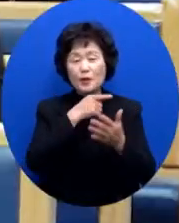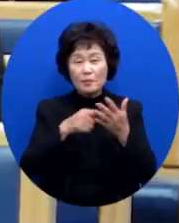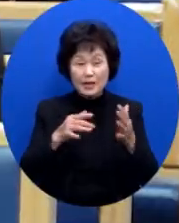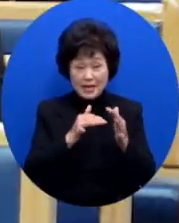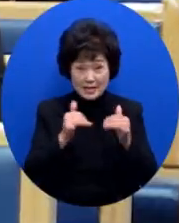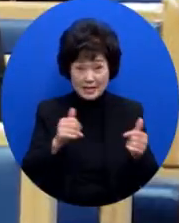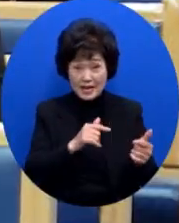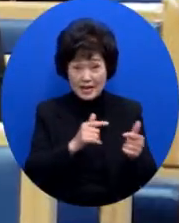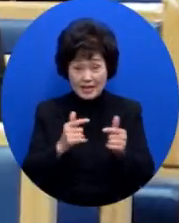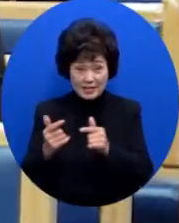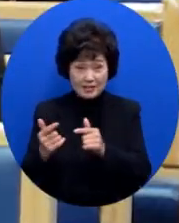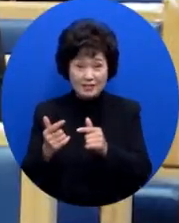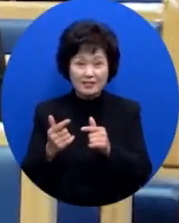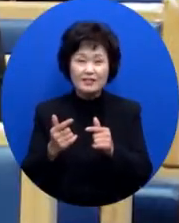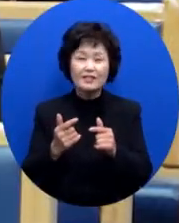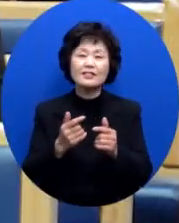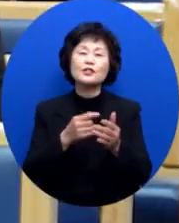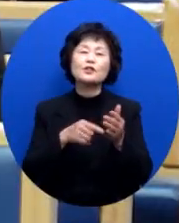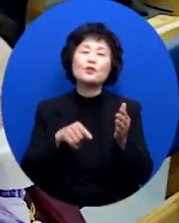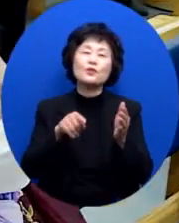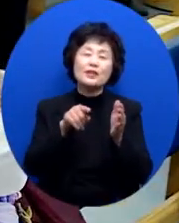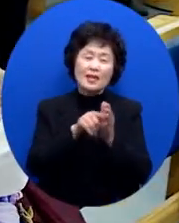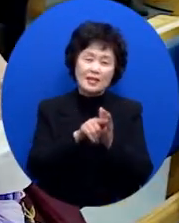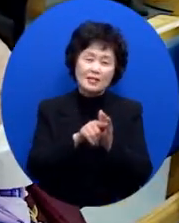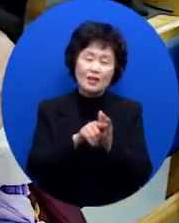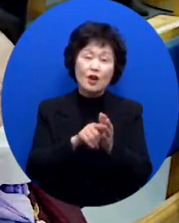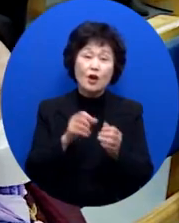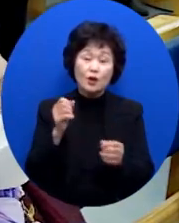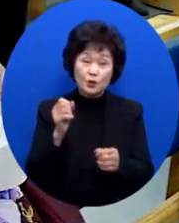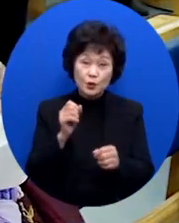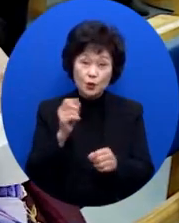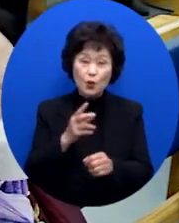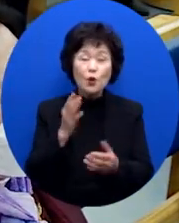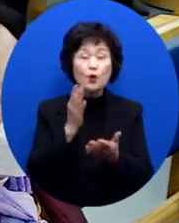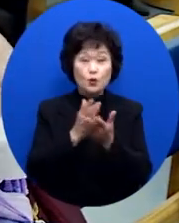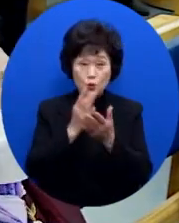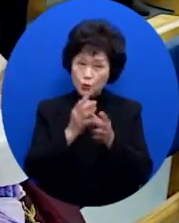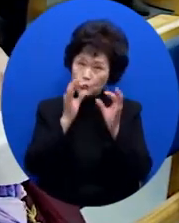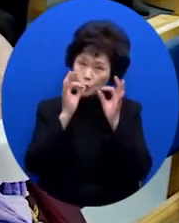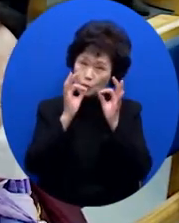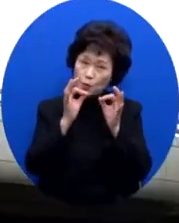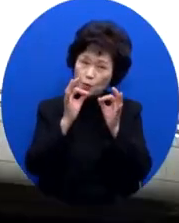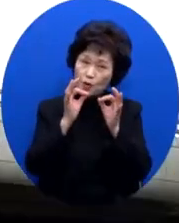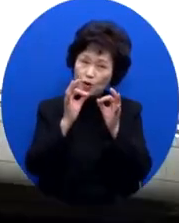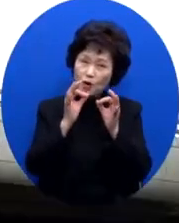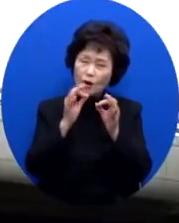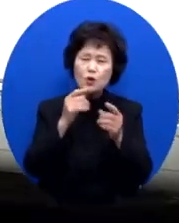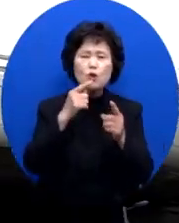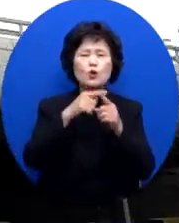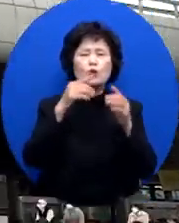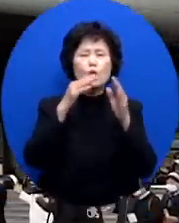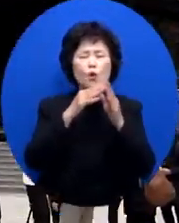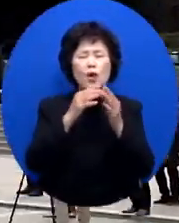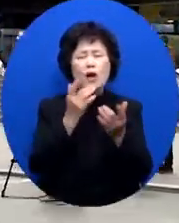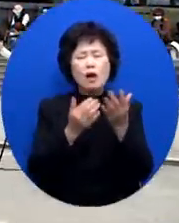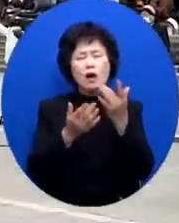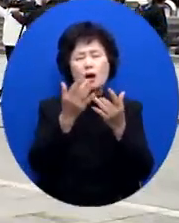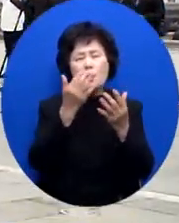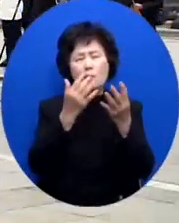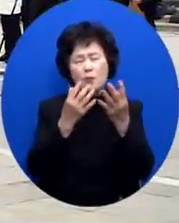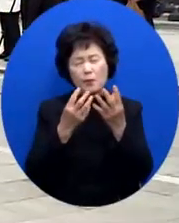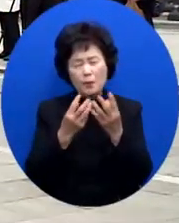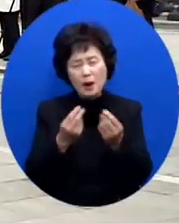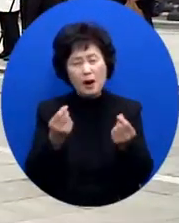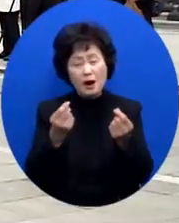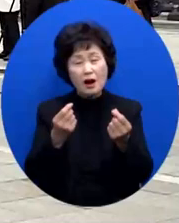또 강원도 산불 피해 주민들, 특별히 뉴스에 보니까 교회가 또 전수했다 그런 뉴스도 듣게